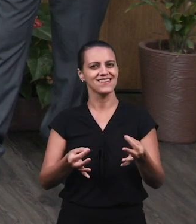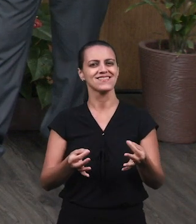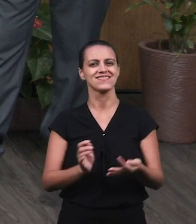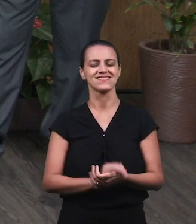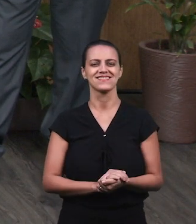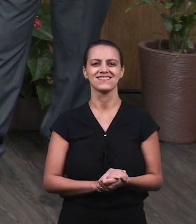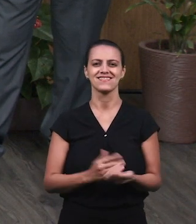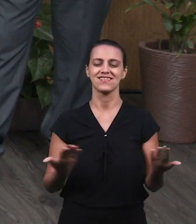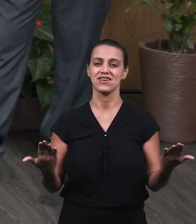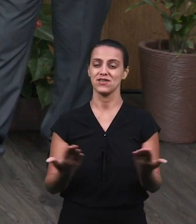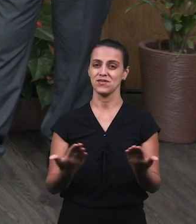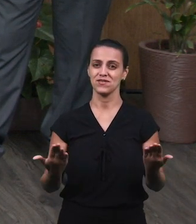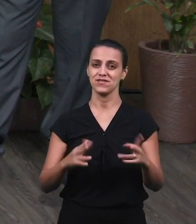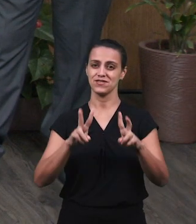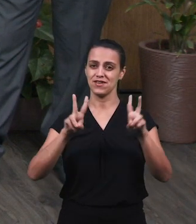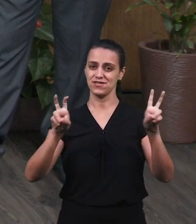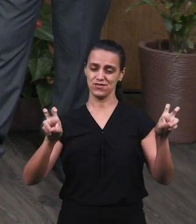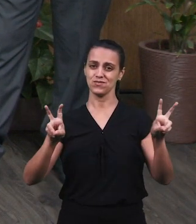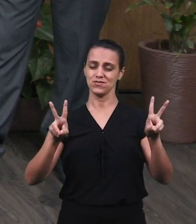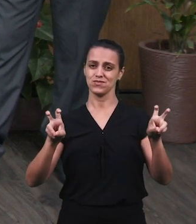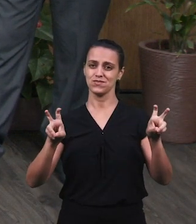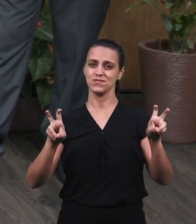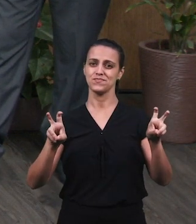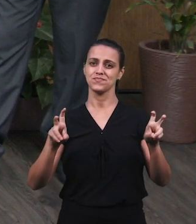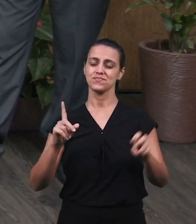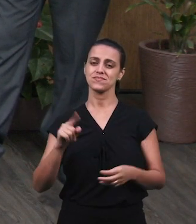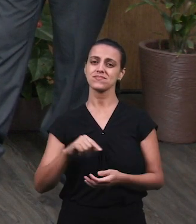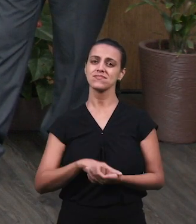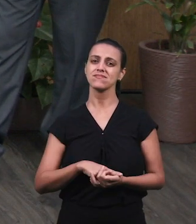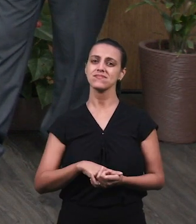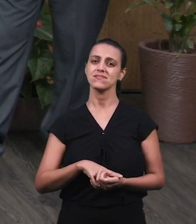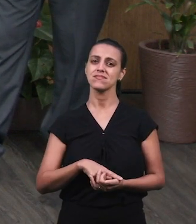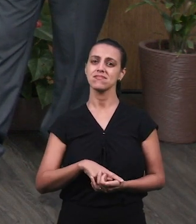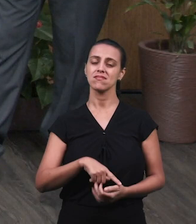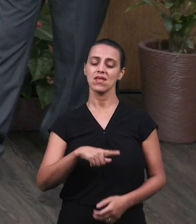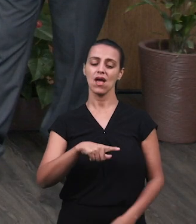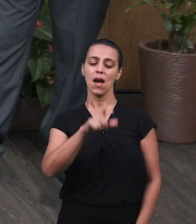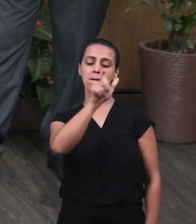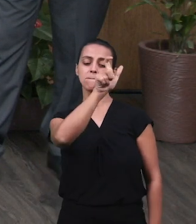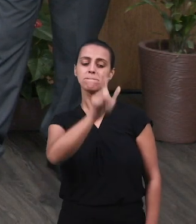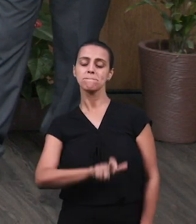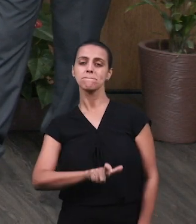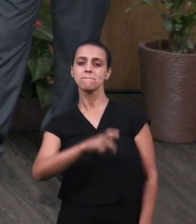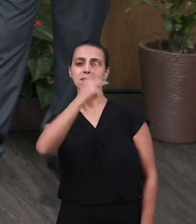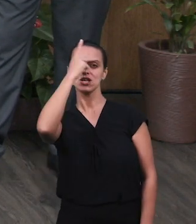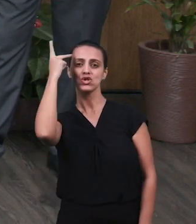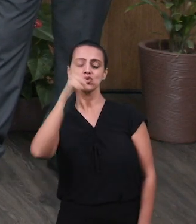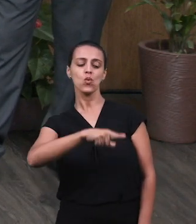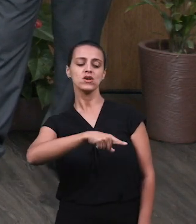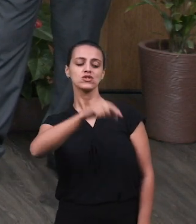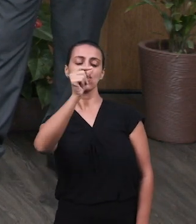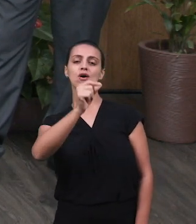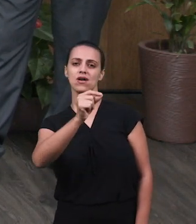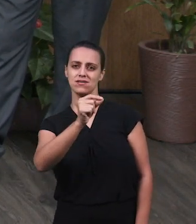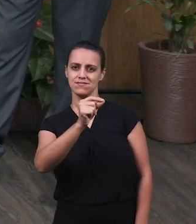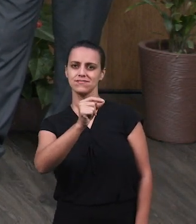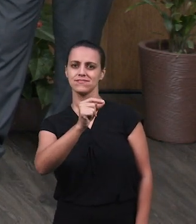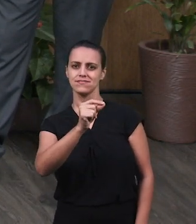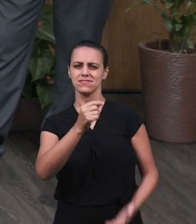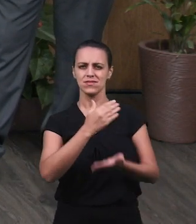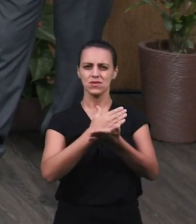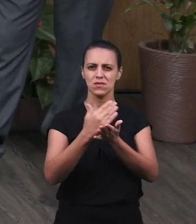Aujourd'hui, notre sujet sera le choix de l'homme. En commençant par la lecture du texte